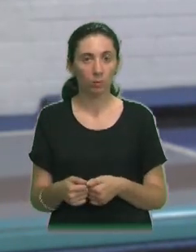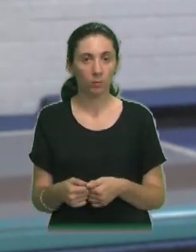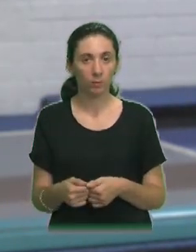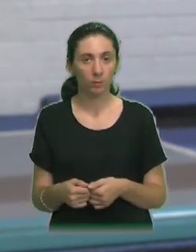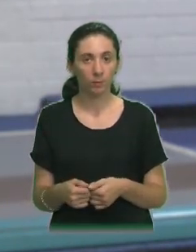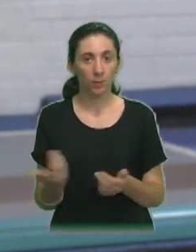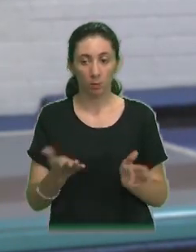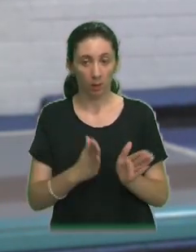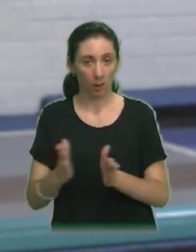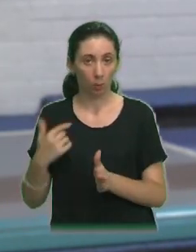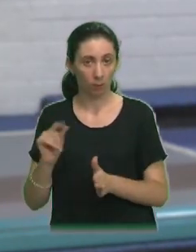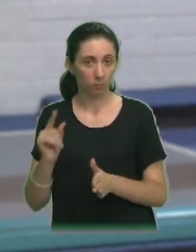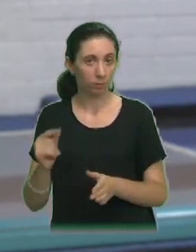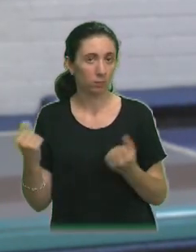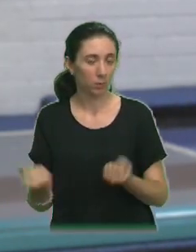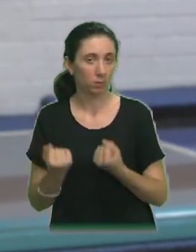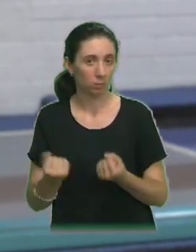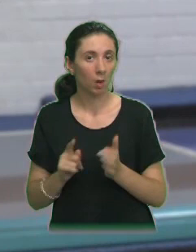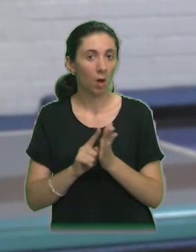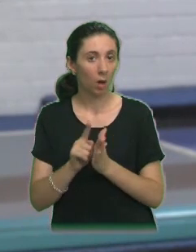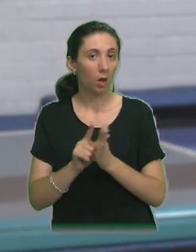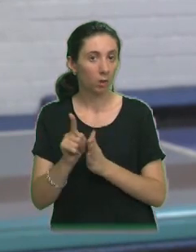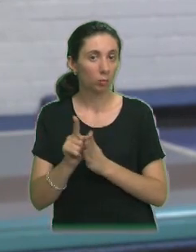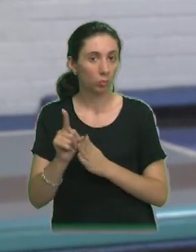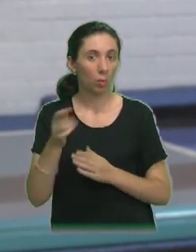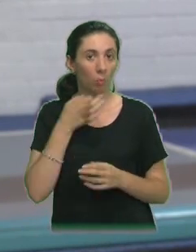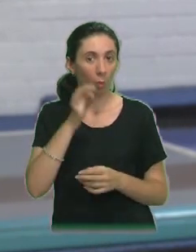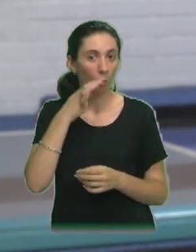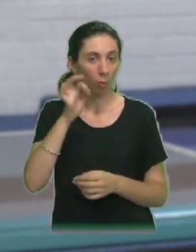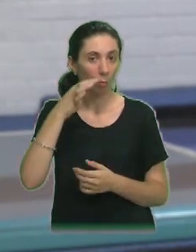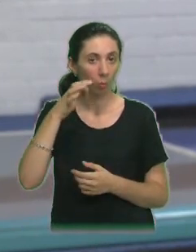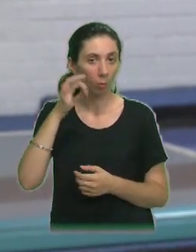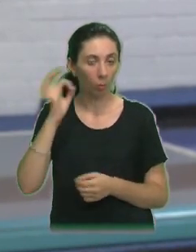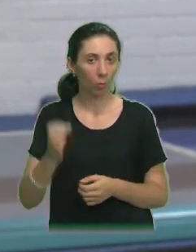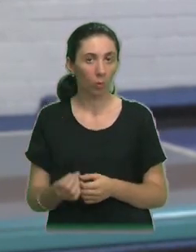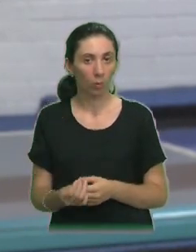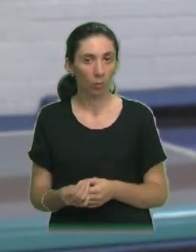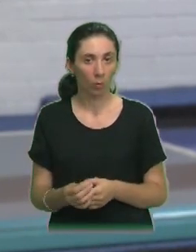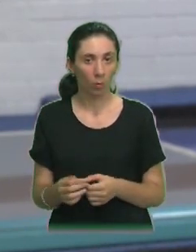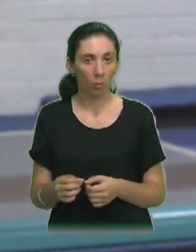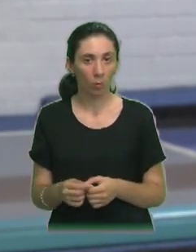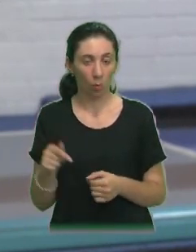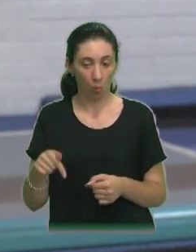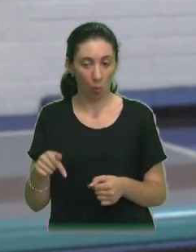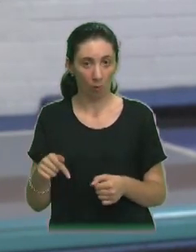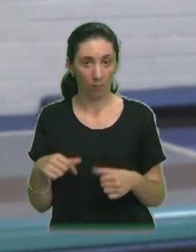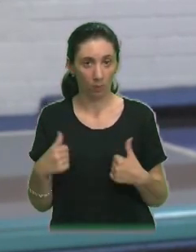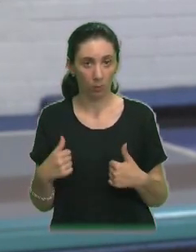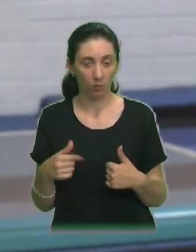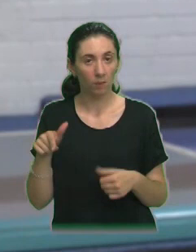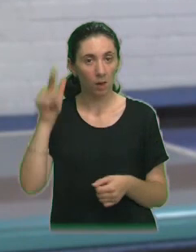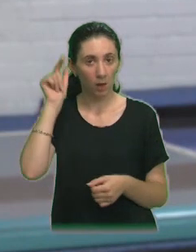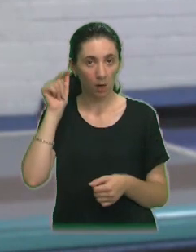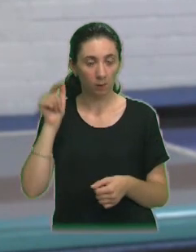kad smo redovito išli na treninzi, rezultati su se sve poboljšavali. Tako da u ovoj sezoni